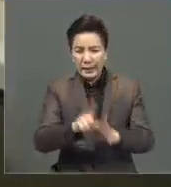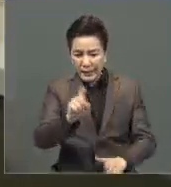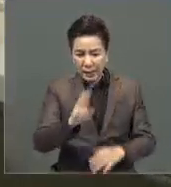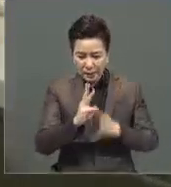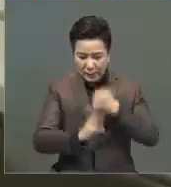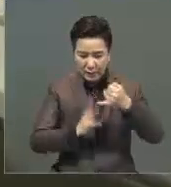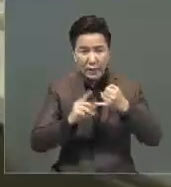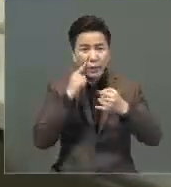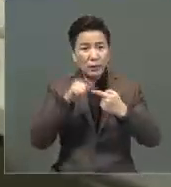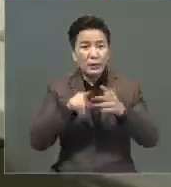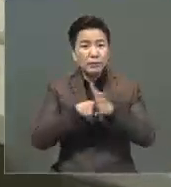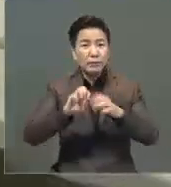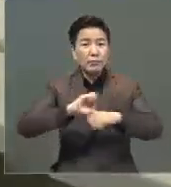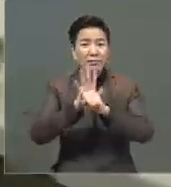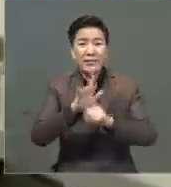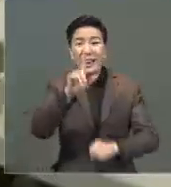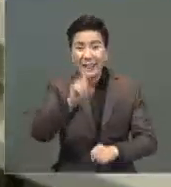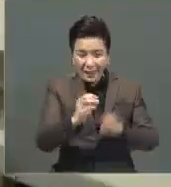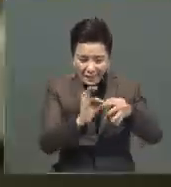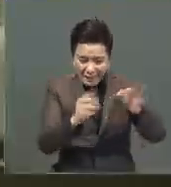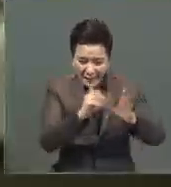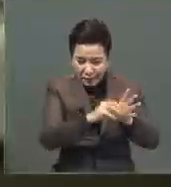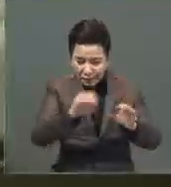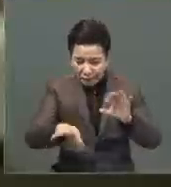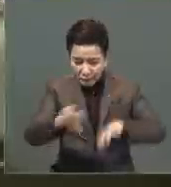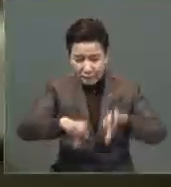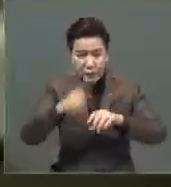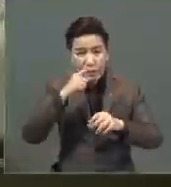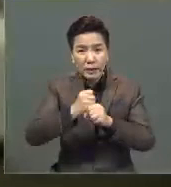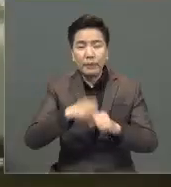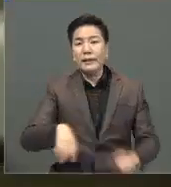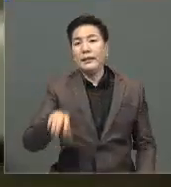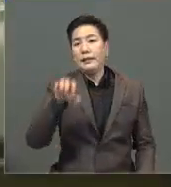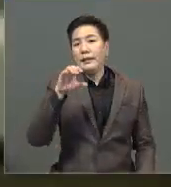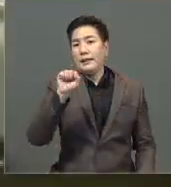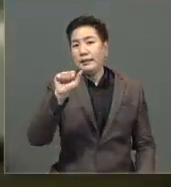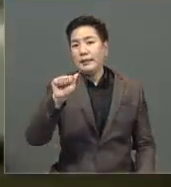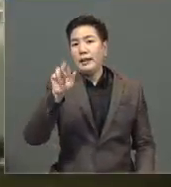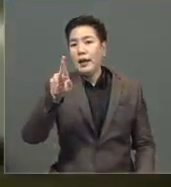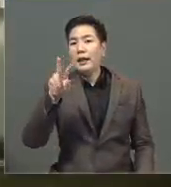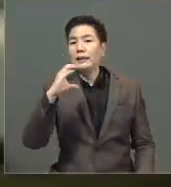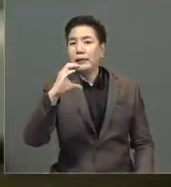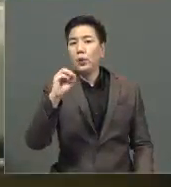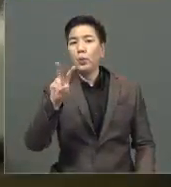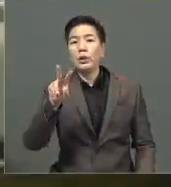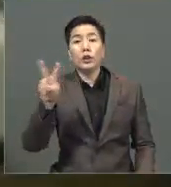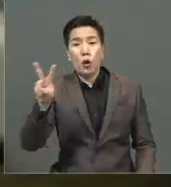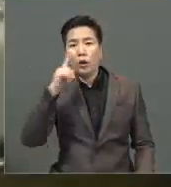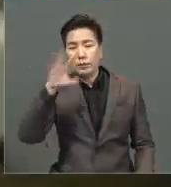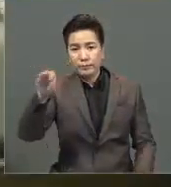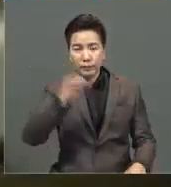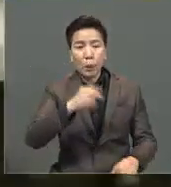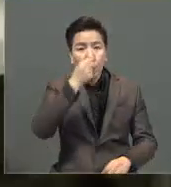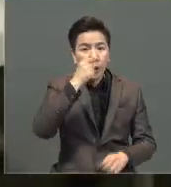จากการตัดต่อยีนของรัฐโคโรน่าสายพันธุ์ซา zov2เนี่ยกลับเข้าไปในยีนของไวรัสไข้หวัดใหญ่